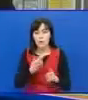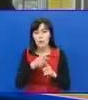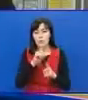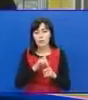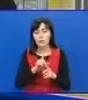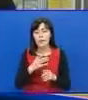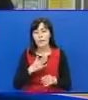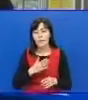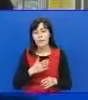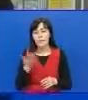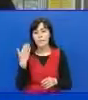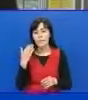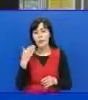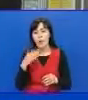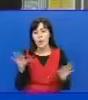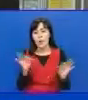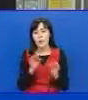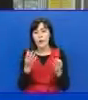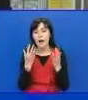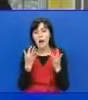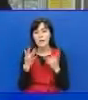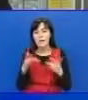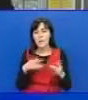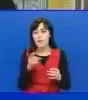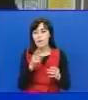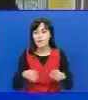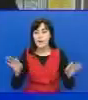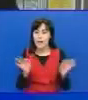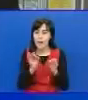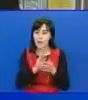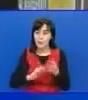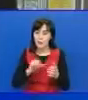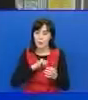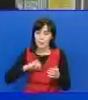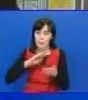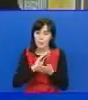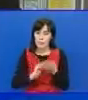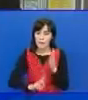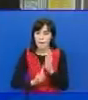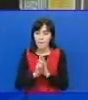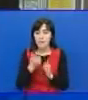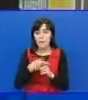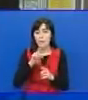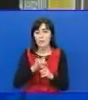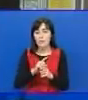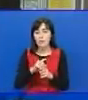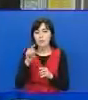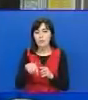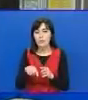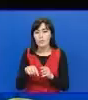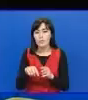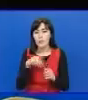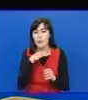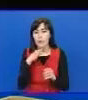бұрын өлеңдеріме бірнеше сазгерлер ән жазған, кейін өзімде шығара бастадым, сондықтан сол сөзіне көп мән